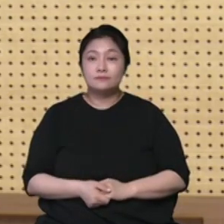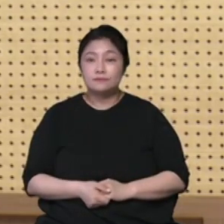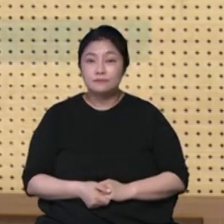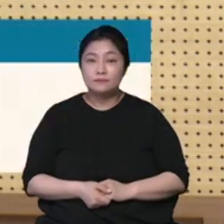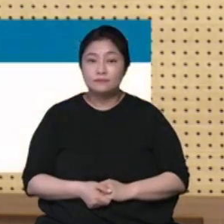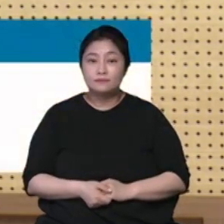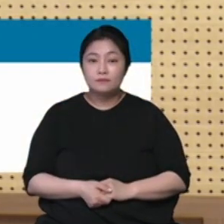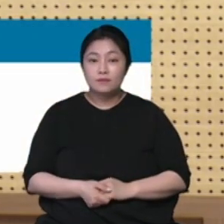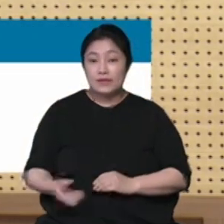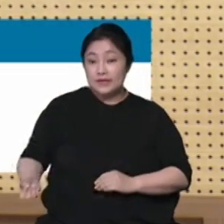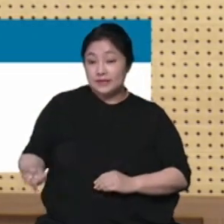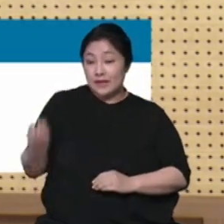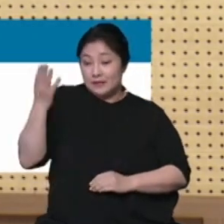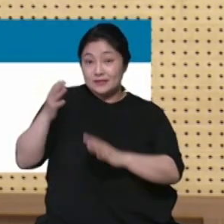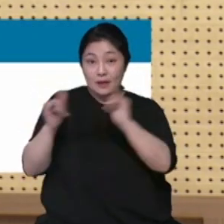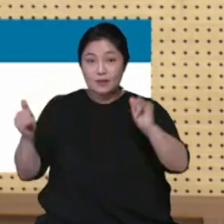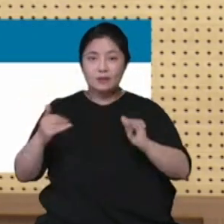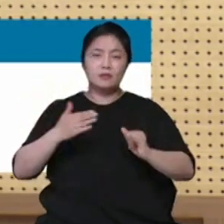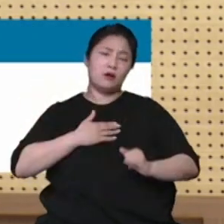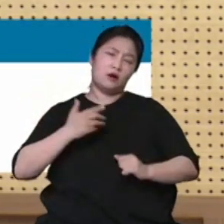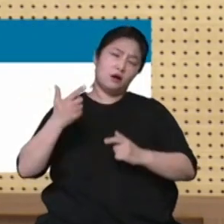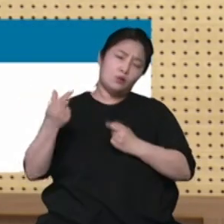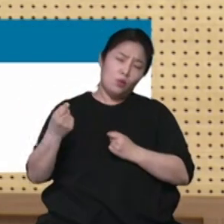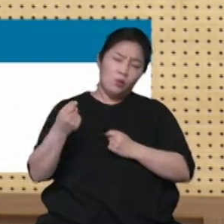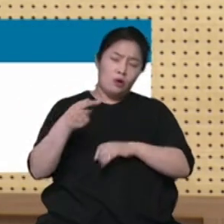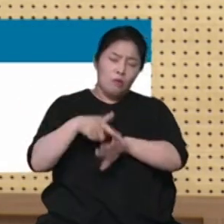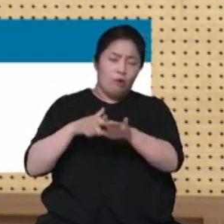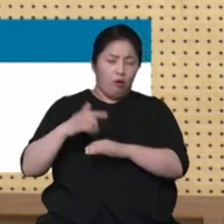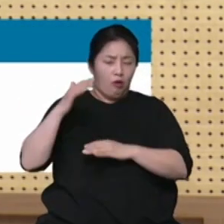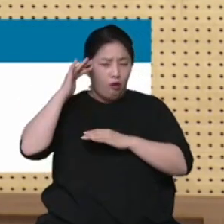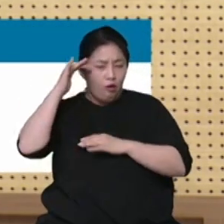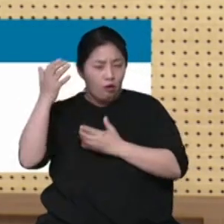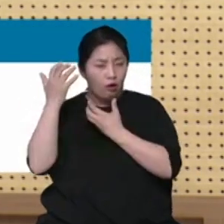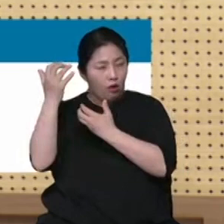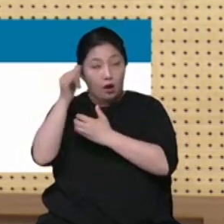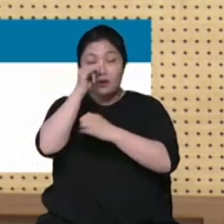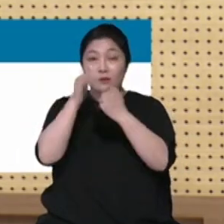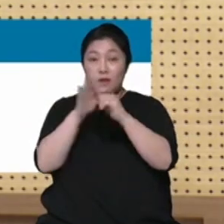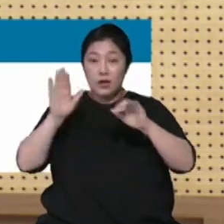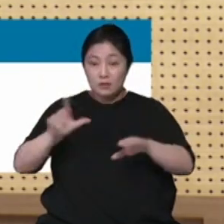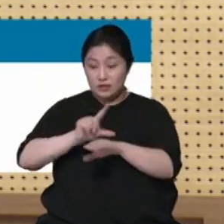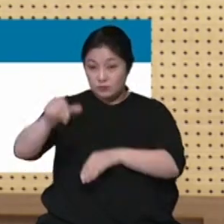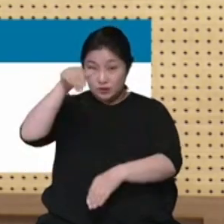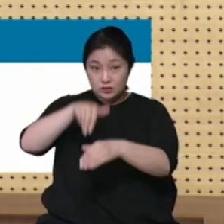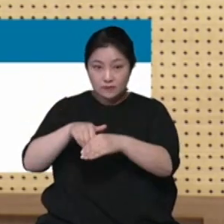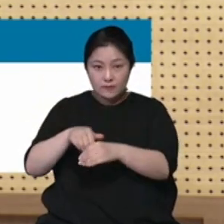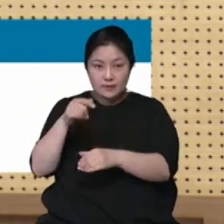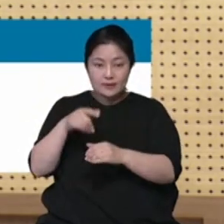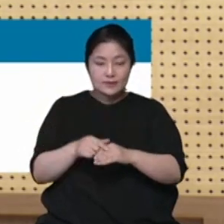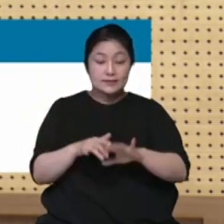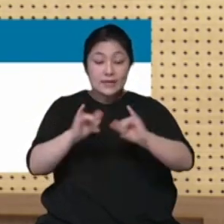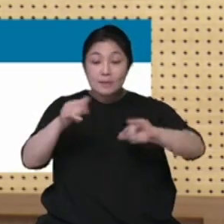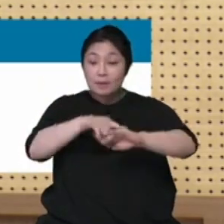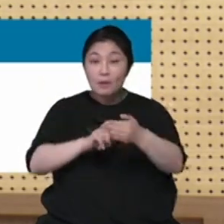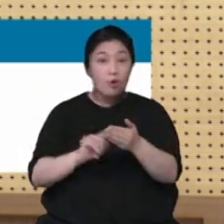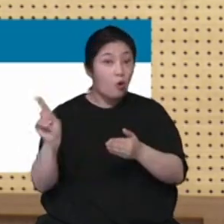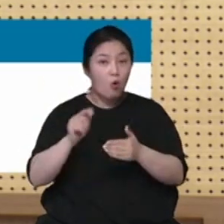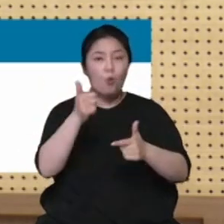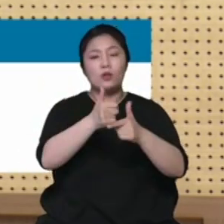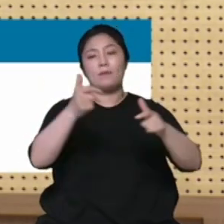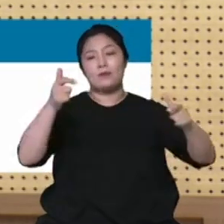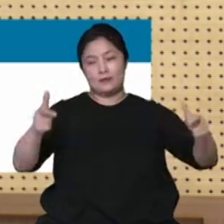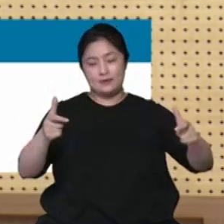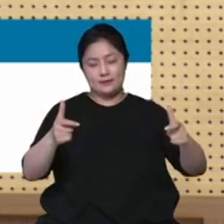당선인도 저도 상당한 절박함을 가지고 이 지방선거를 통해서 민심을 또 호남 지역에서